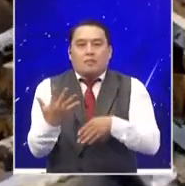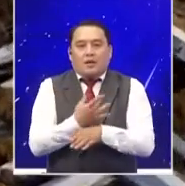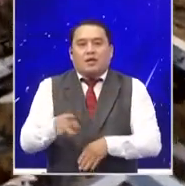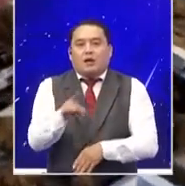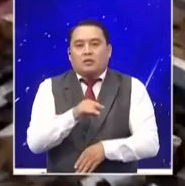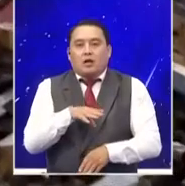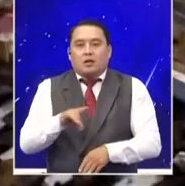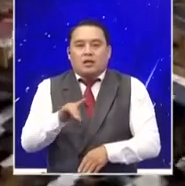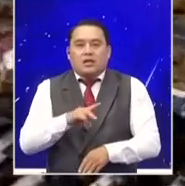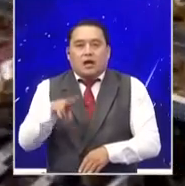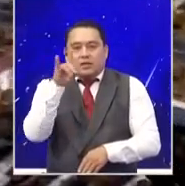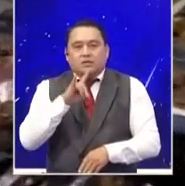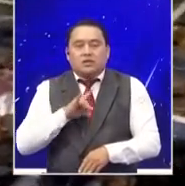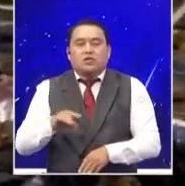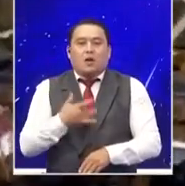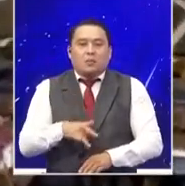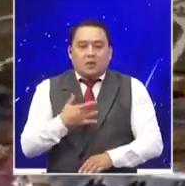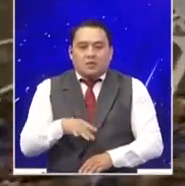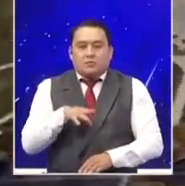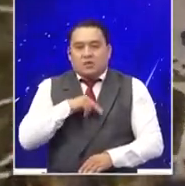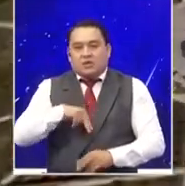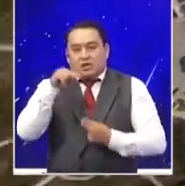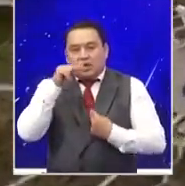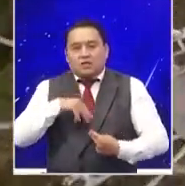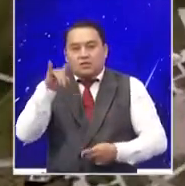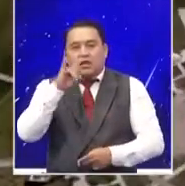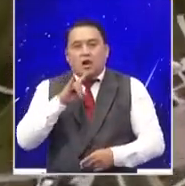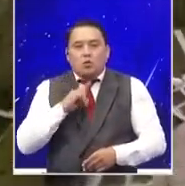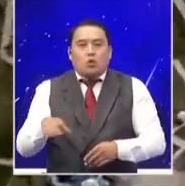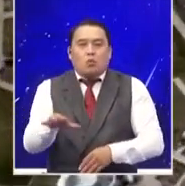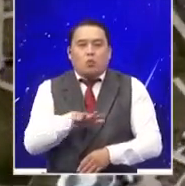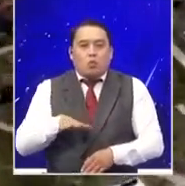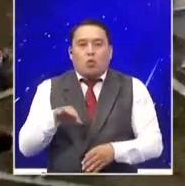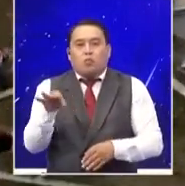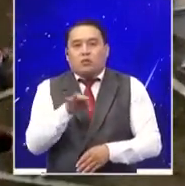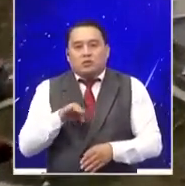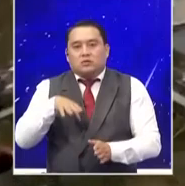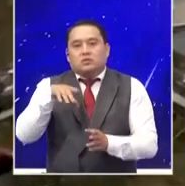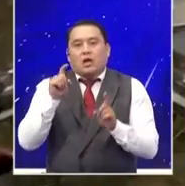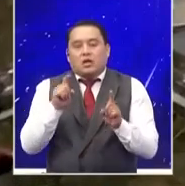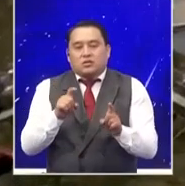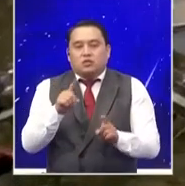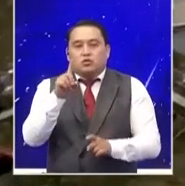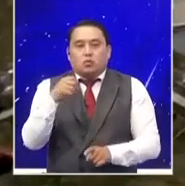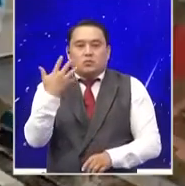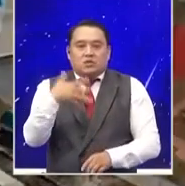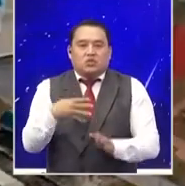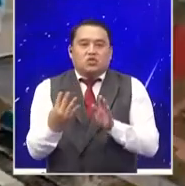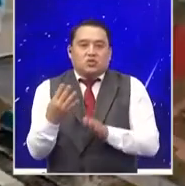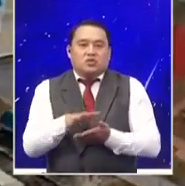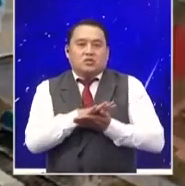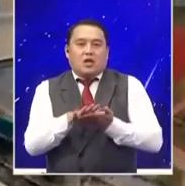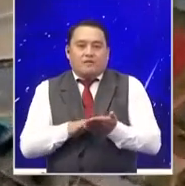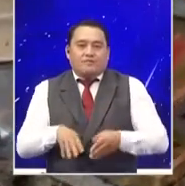– Талгарский, Илийский, Карасайский, Жамбылский и Енбекши-Казахский. В настоящее время в области зарегистрировано 154 тысячи заявлений